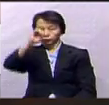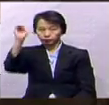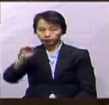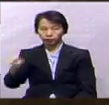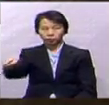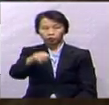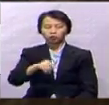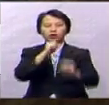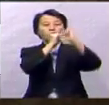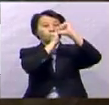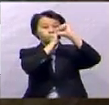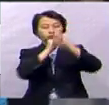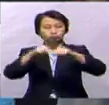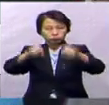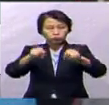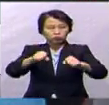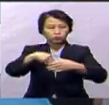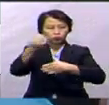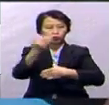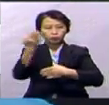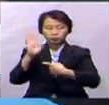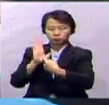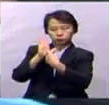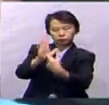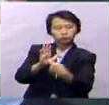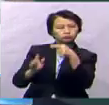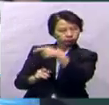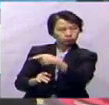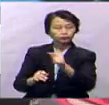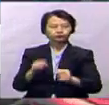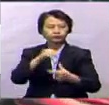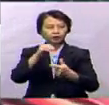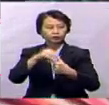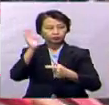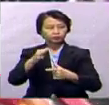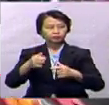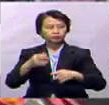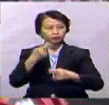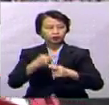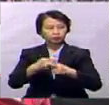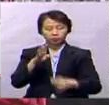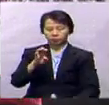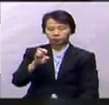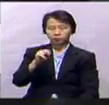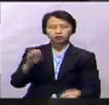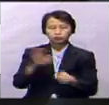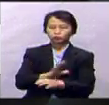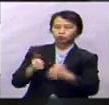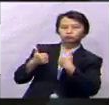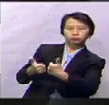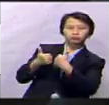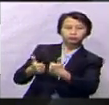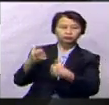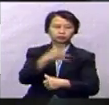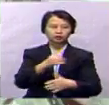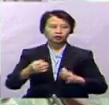adalah kaum asli, keupayaan luar biasa yang ditunjukkan oleh Benjamin atau lebih mesra dipanggil Ben ini cukup dikagumi.